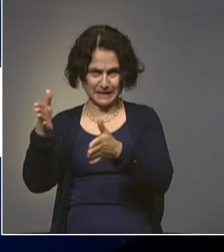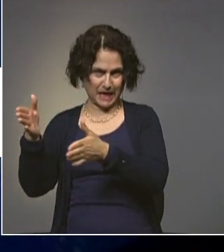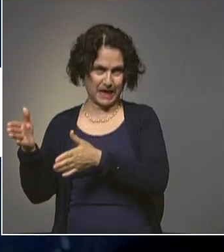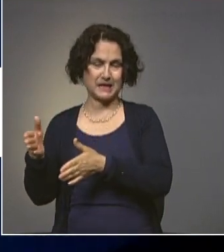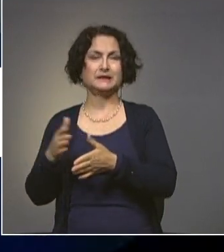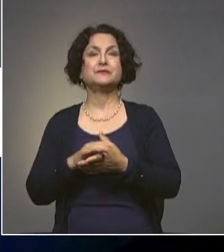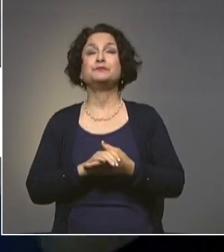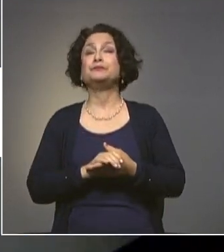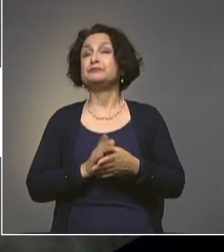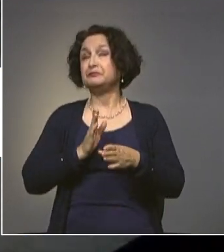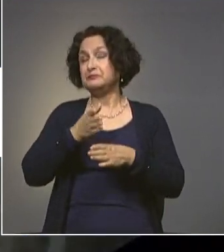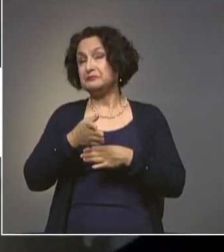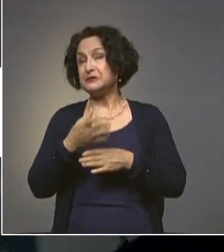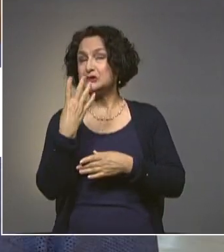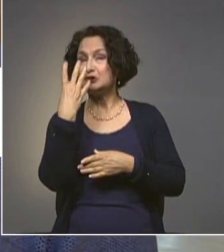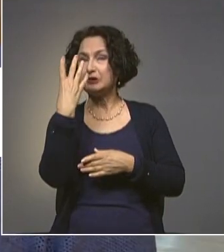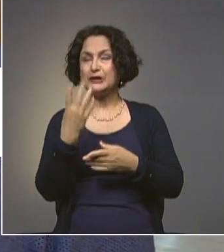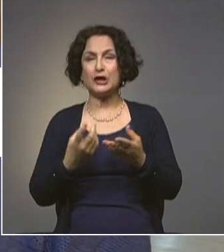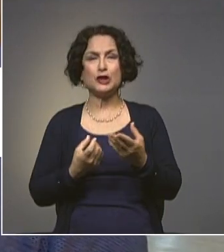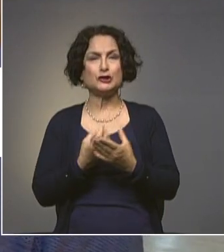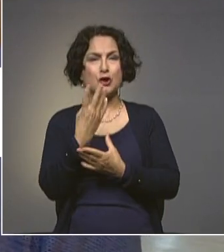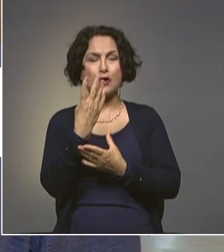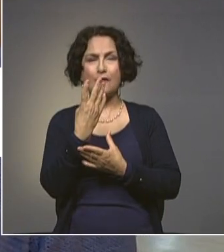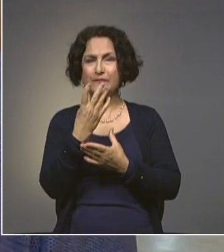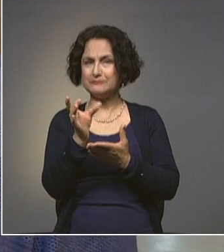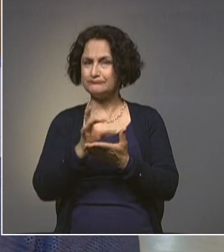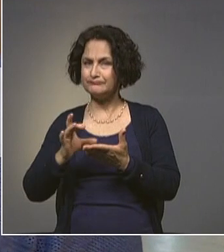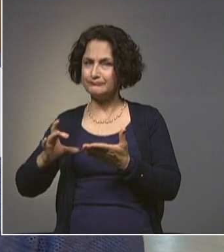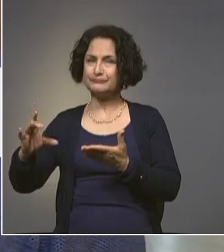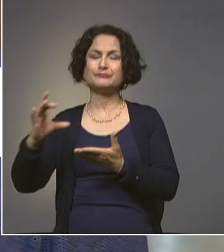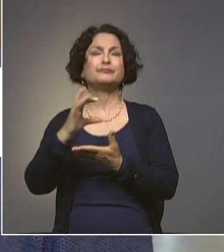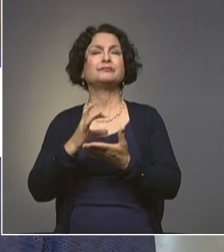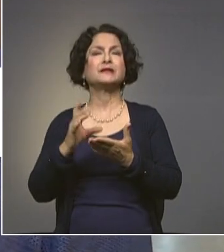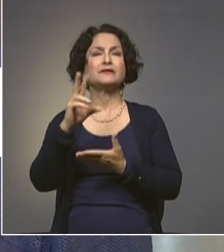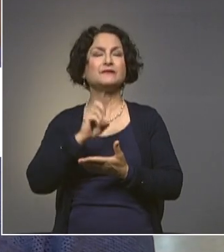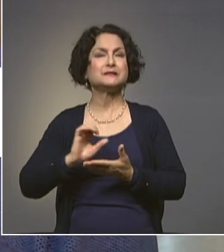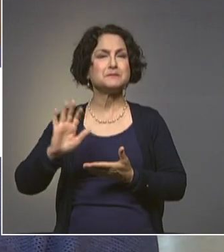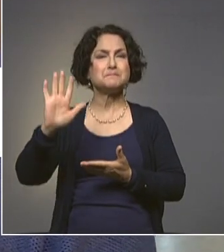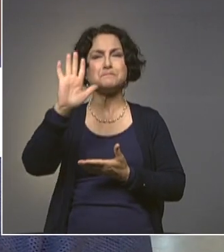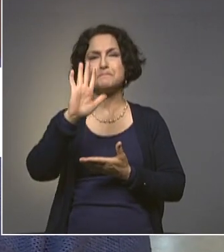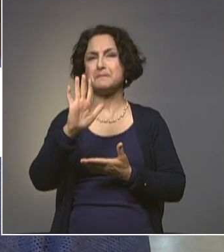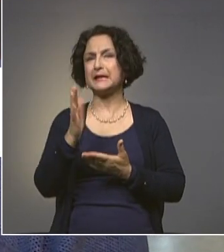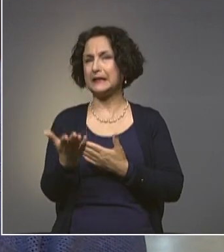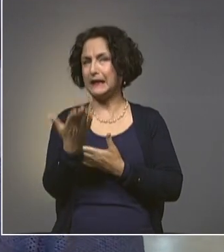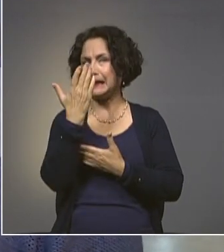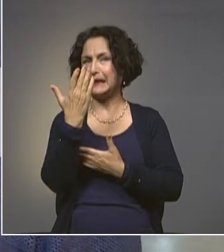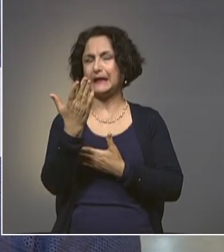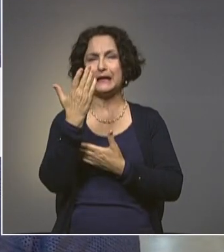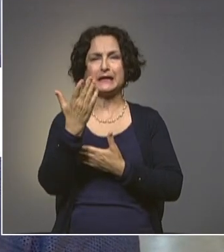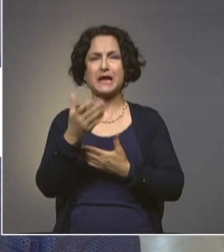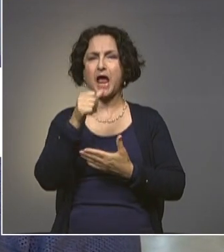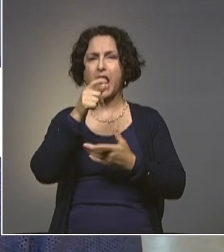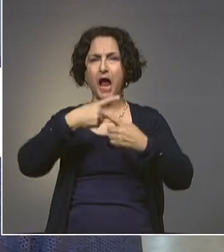лева. Пускаме 4 нови елемента към нашата експозиция. 25 000 литров морски аквариум с акули, скатове и